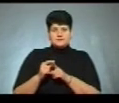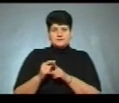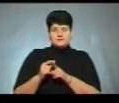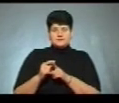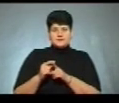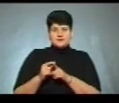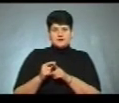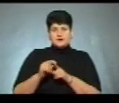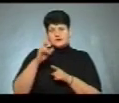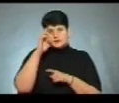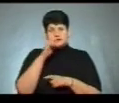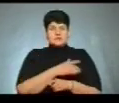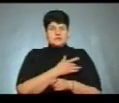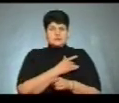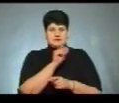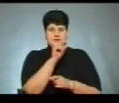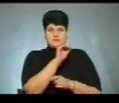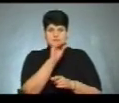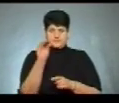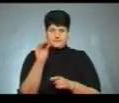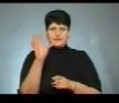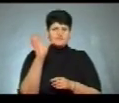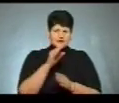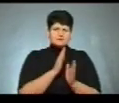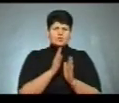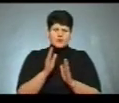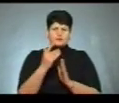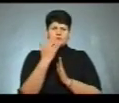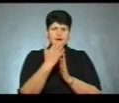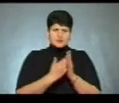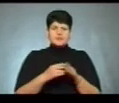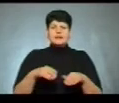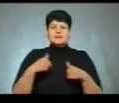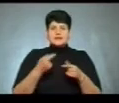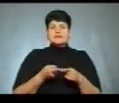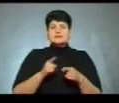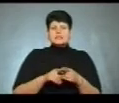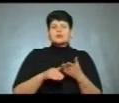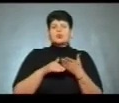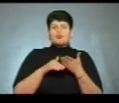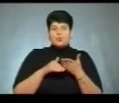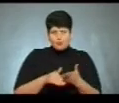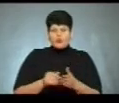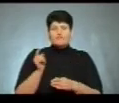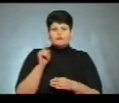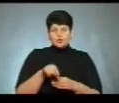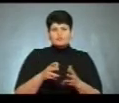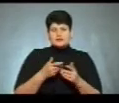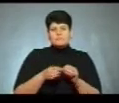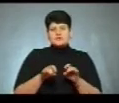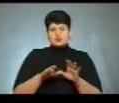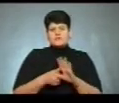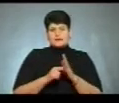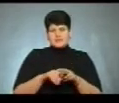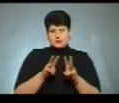словосполучення «муніципальна няня», і весь порядок і механізм надання цієї допомоги, в тому числі постанова Кабінету